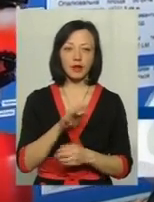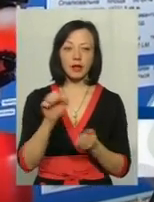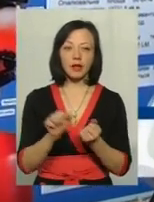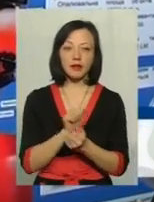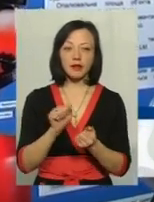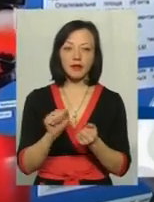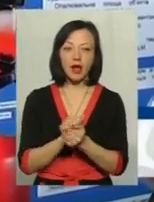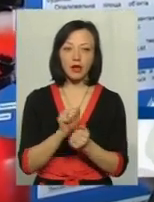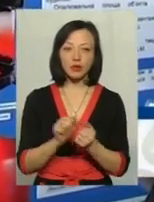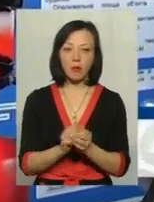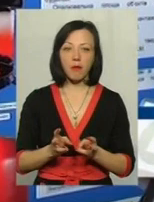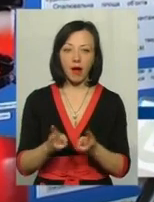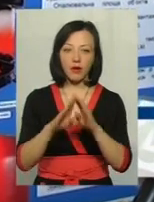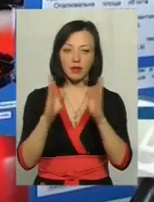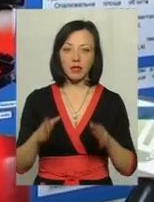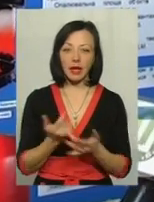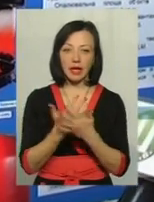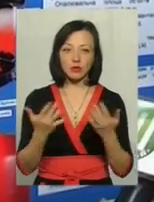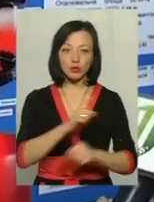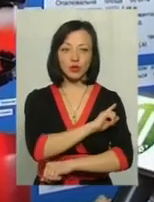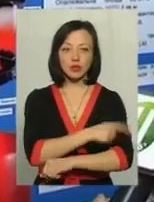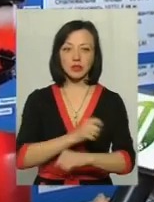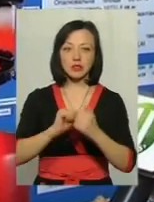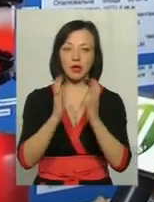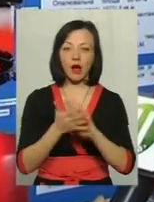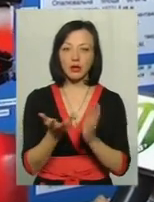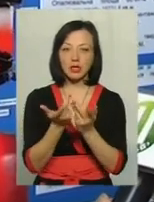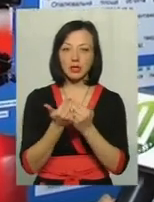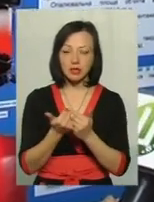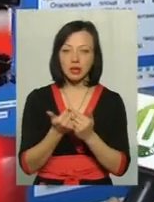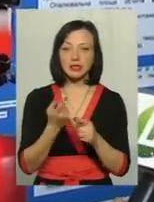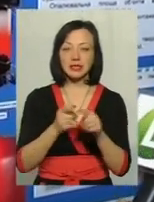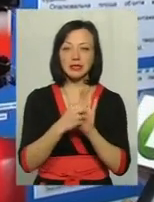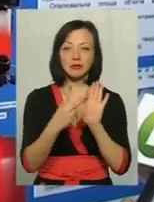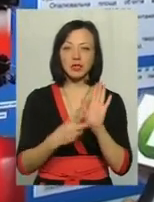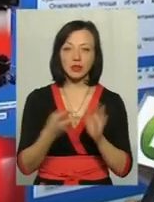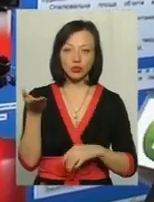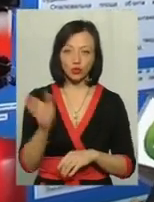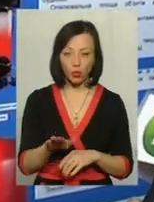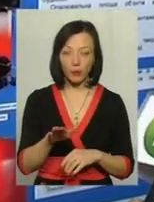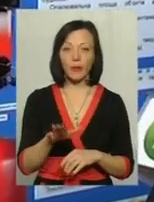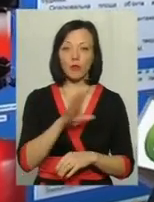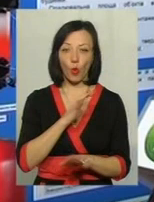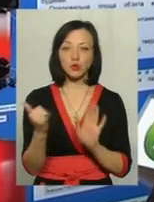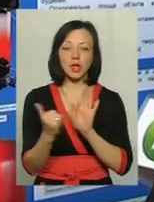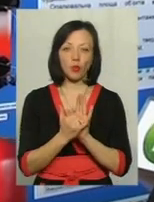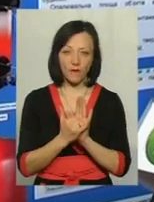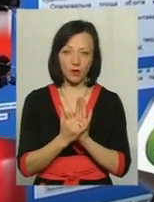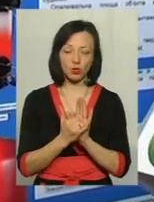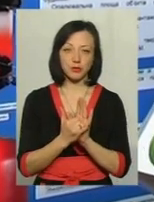твердопаливних котелень різної потужності. Загальною кількістю котлеагрегатів це 17 одиниць було встановлено.